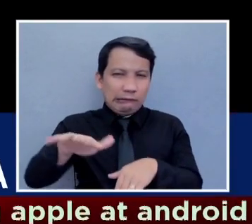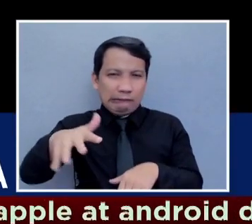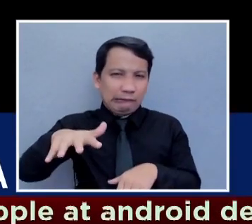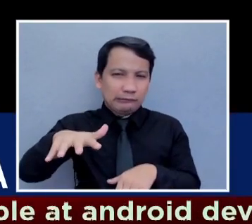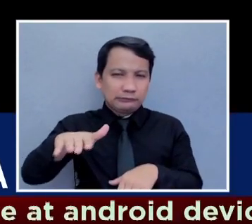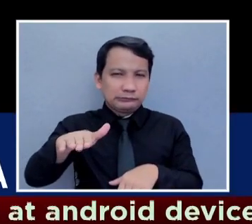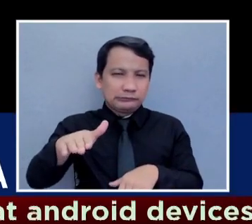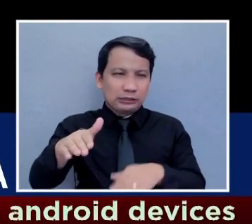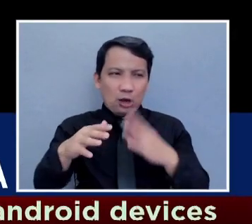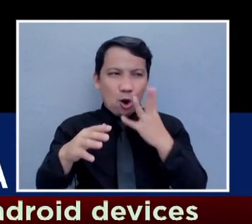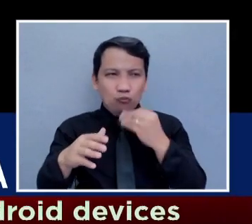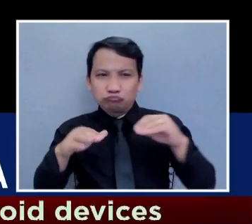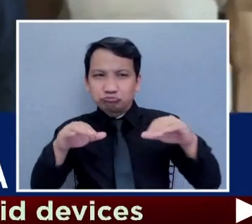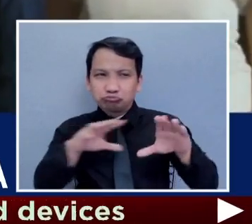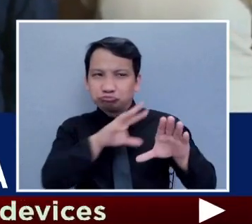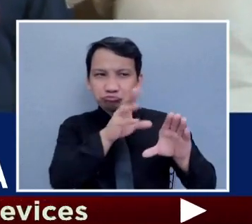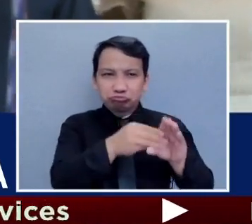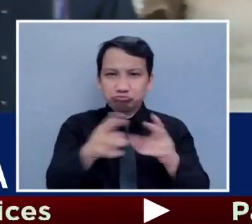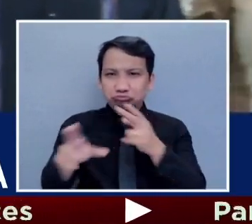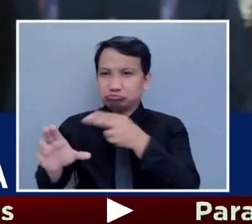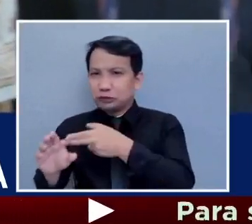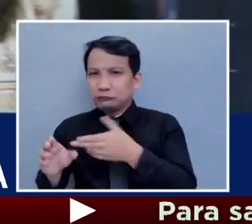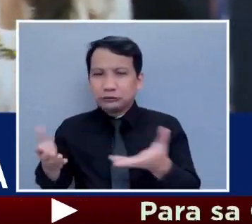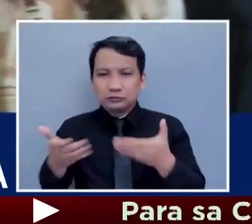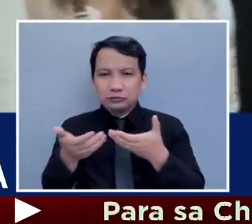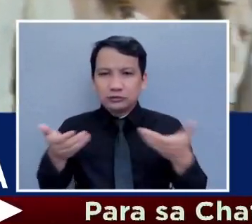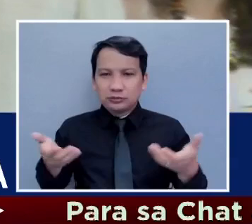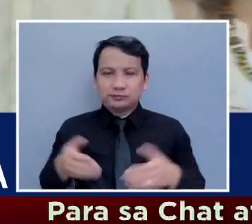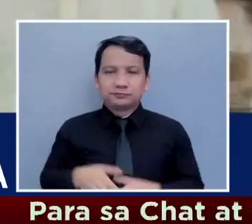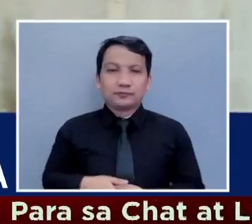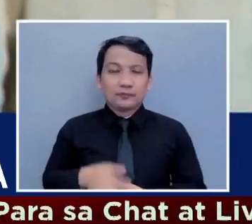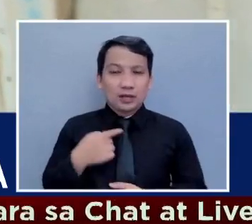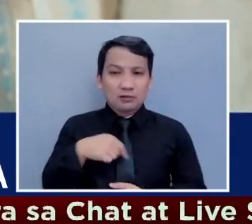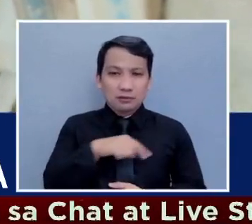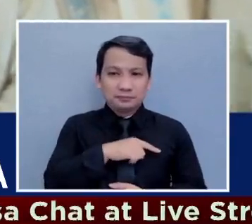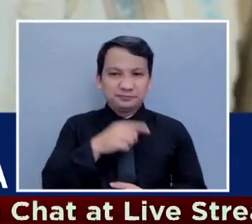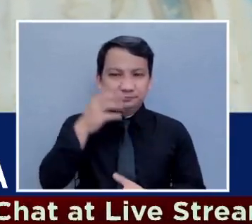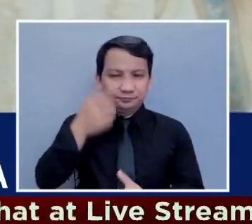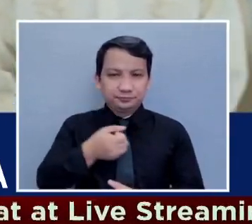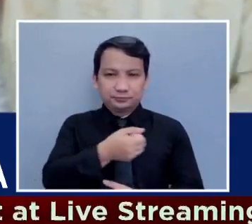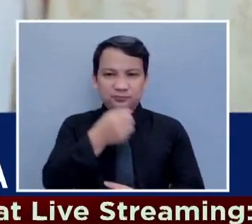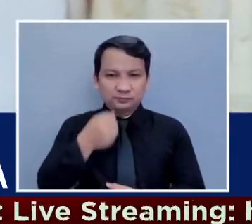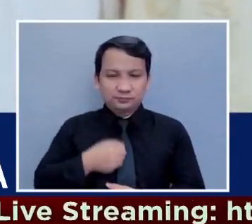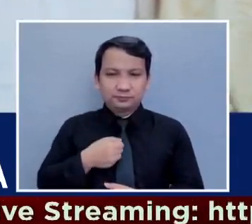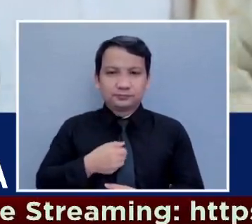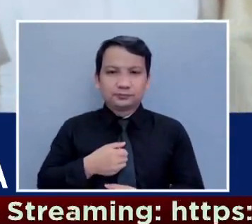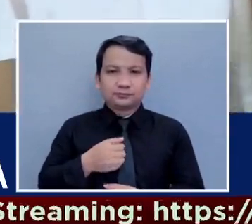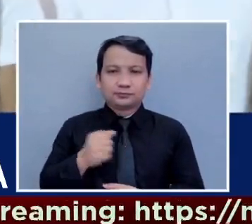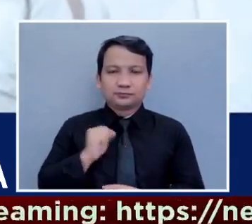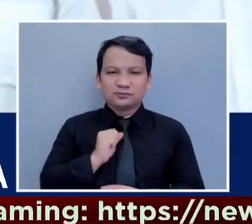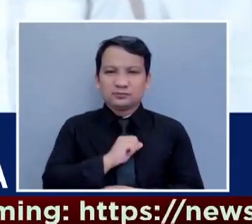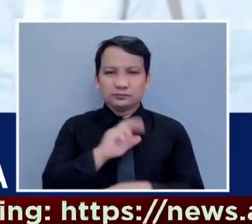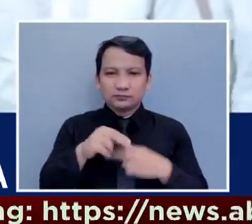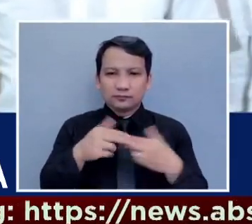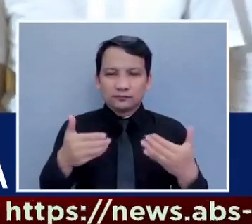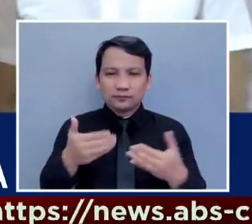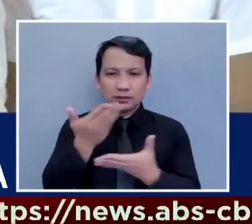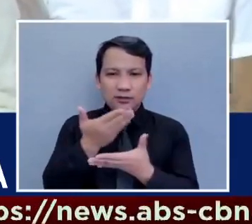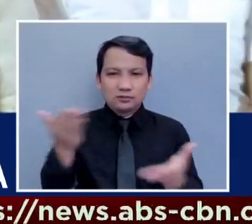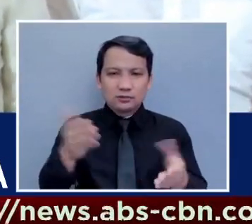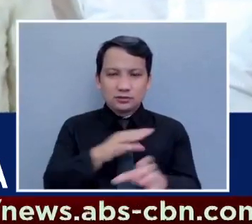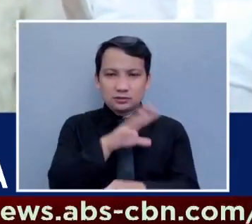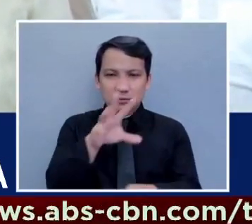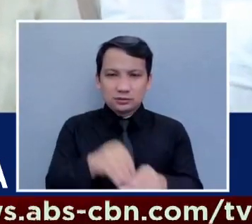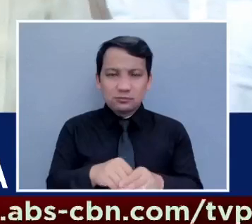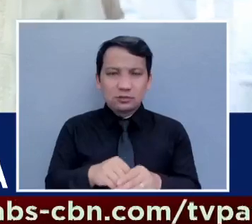kung kaninong grupo siya aanib. Pangunahing kondisyon ni Cayetano na makuha ang Senate Blue Ribbon Committee Chairmanship para sumama sa